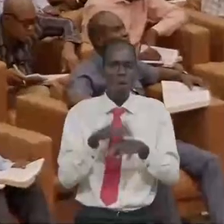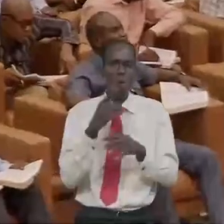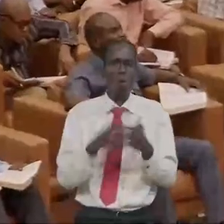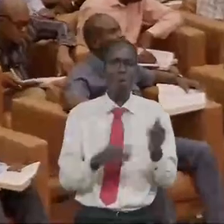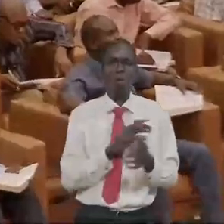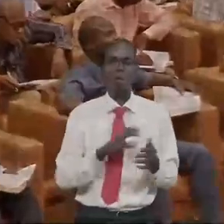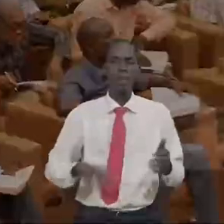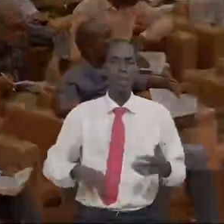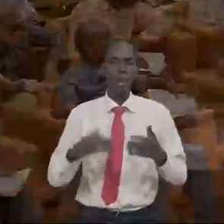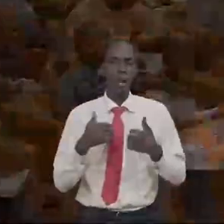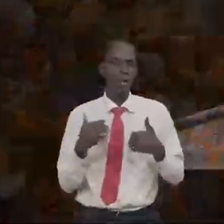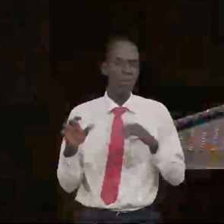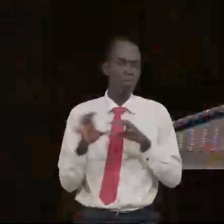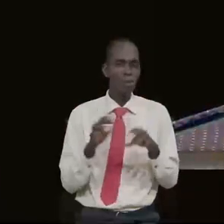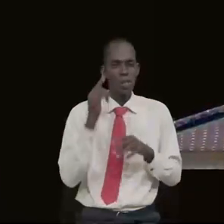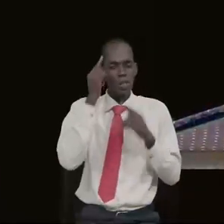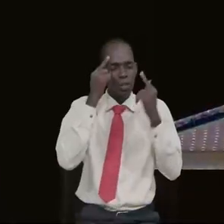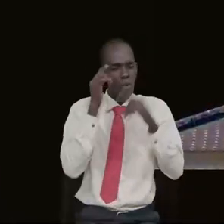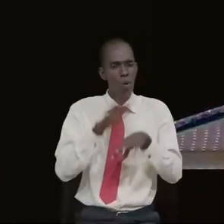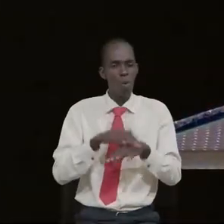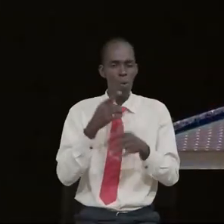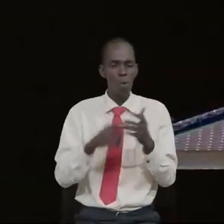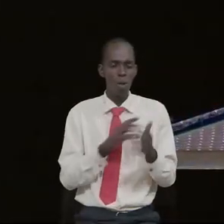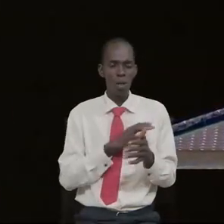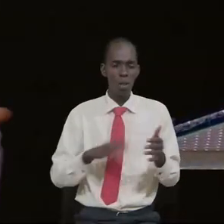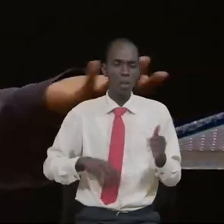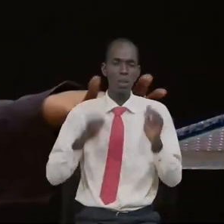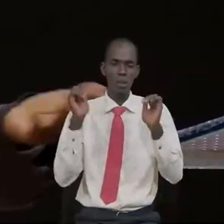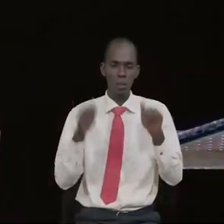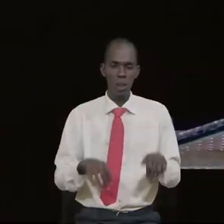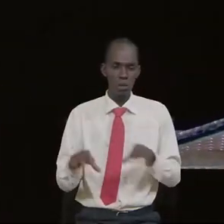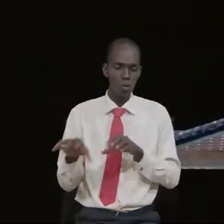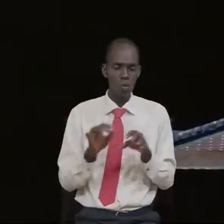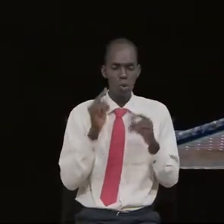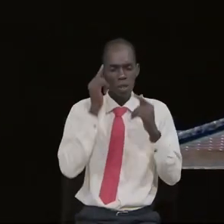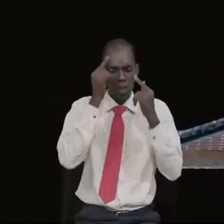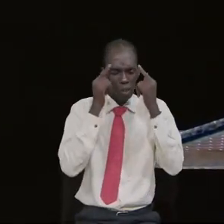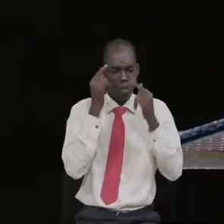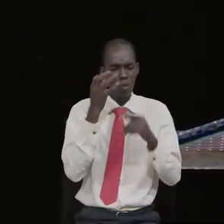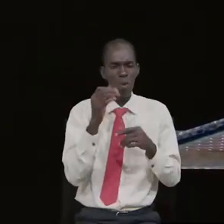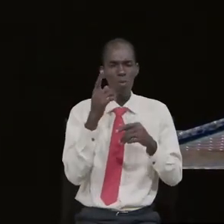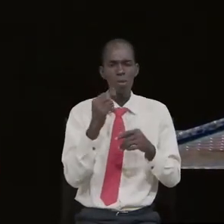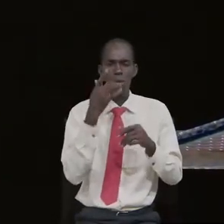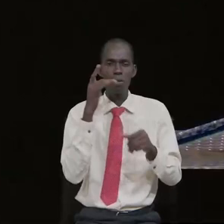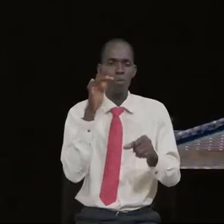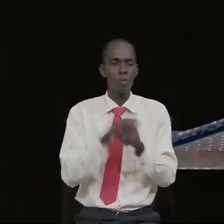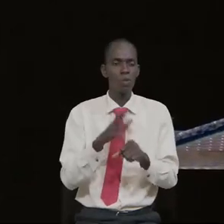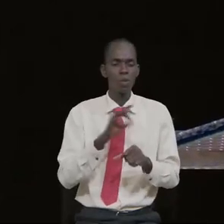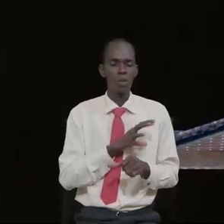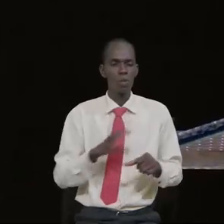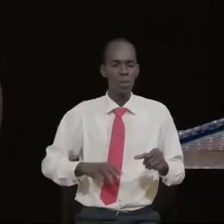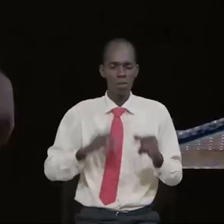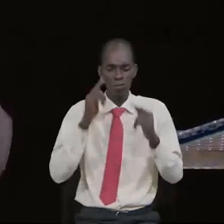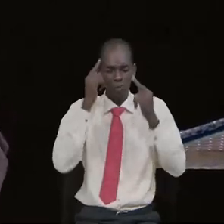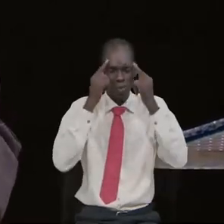fait, pensez à ce qu'il a fait, pensez à ce que Christ a fait, pensez aux promesses de Christ, pensez à la